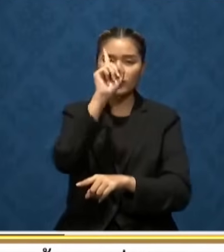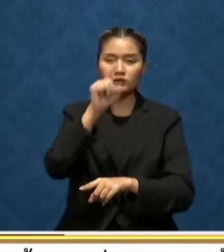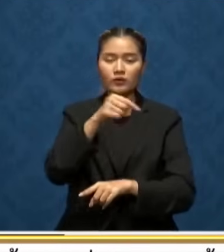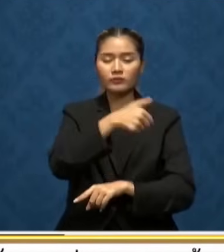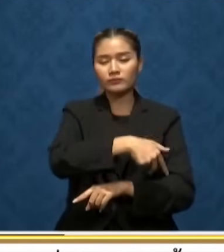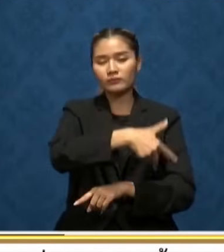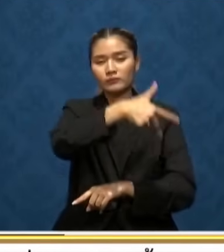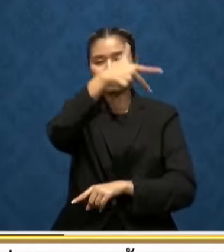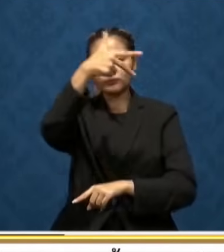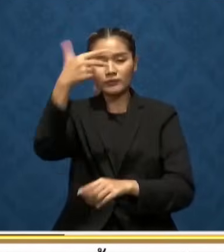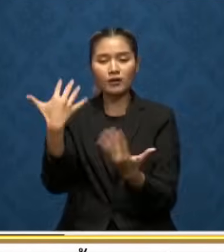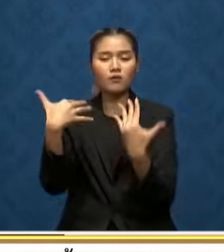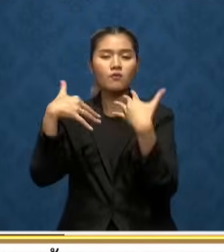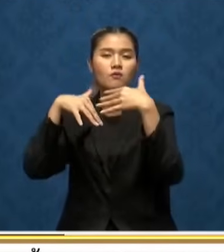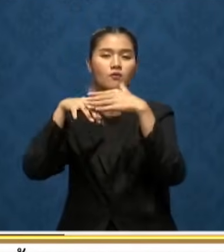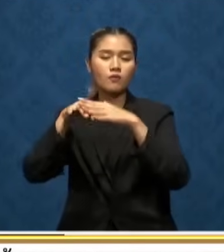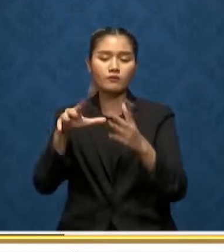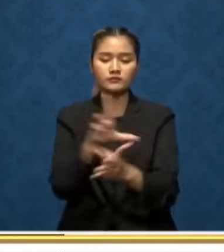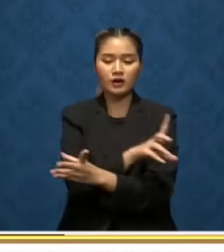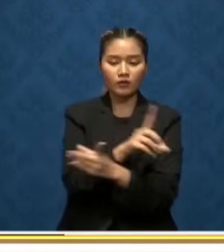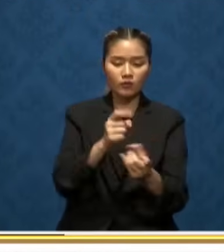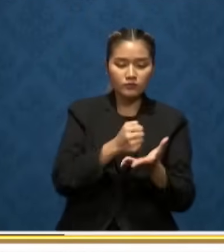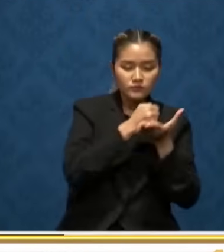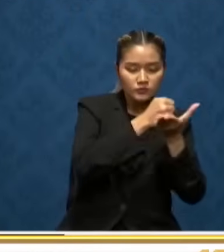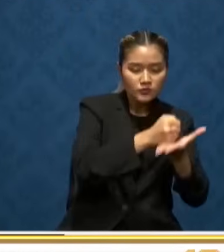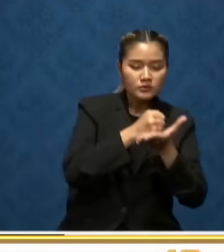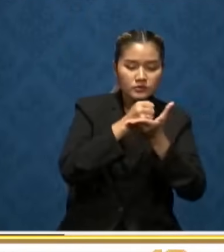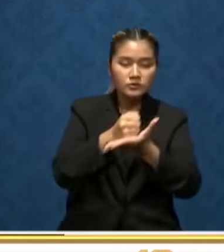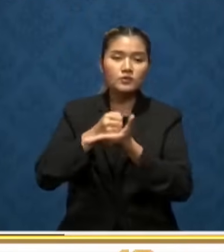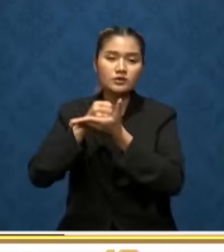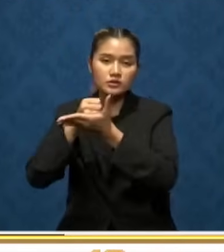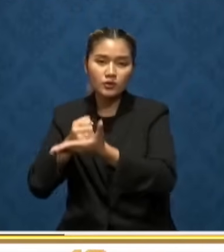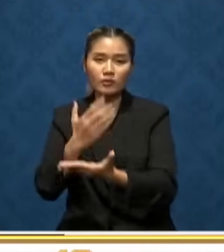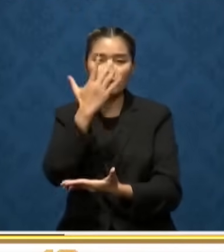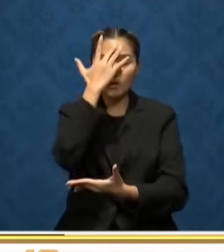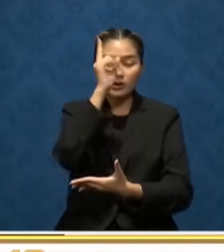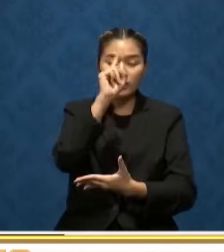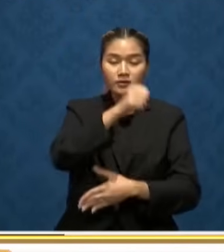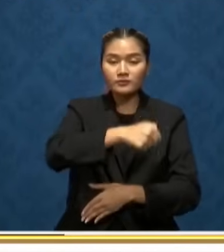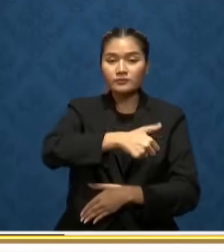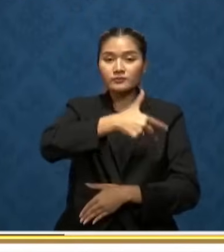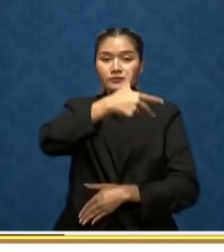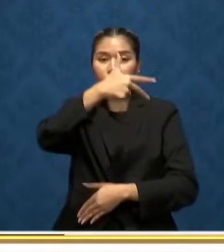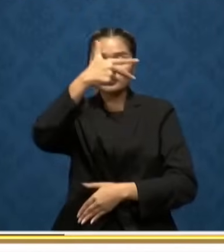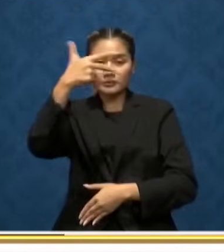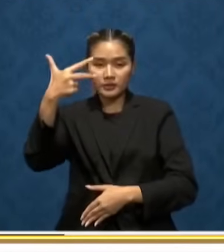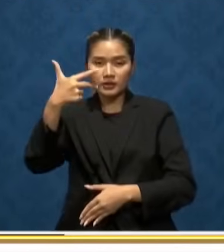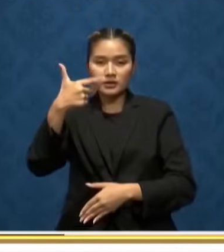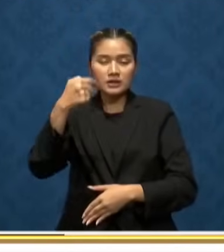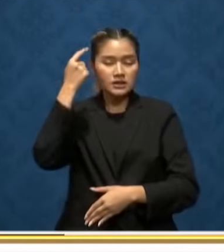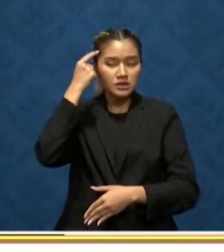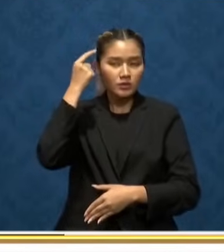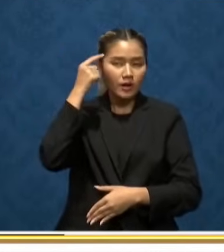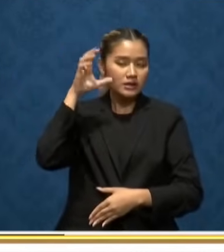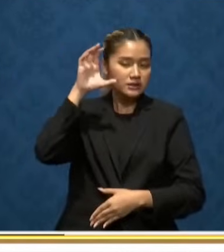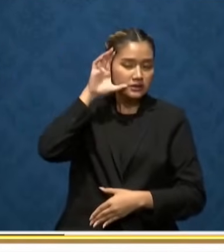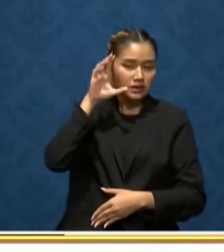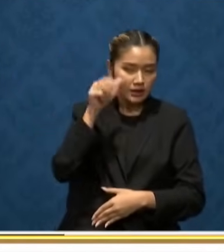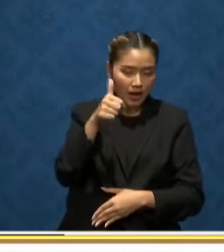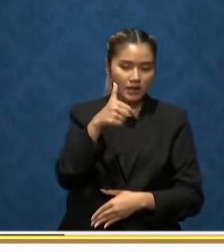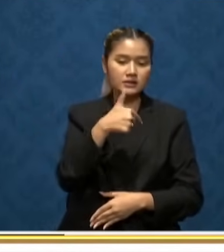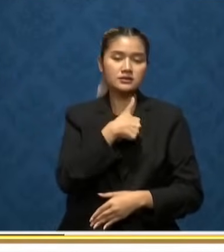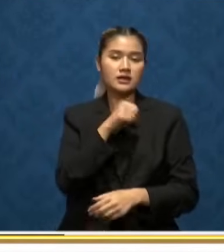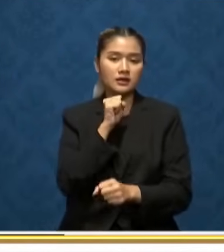ได้เข้าไปช่วยสังคมที่เป็นสื่อที่เป็นสื่อที่ไว้วางใจได้และก็เป็น